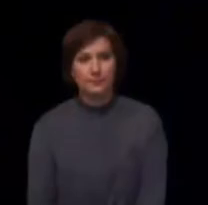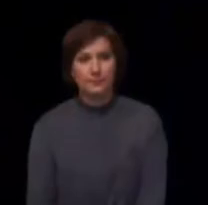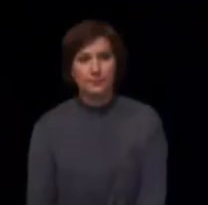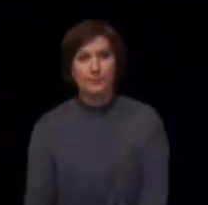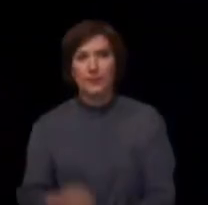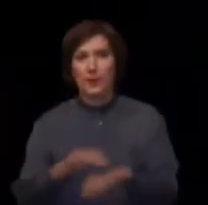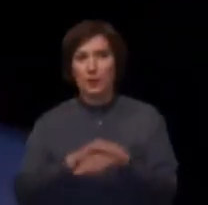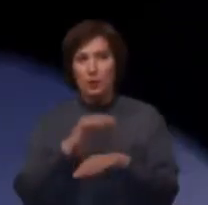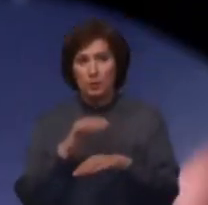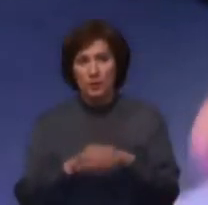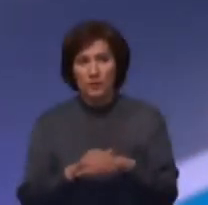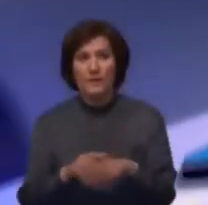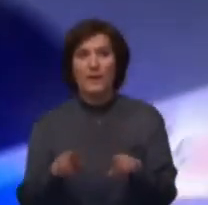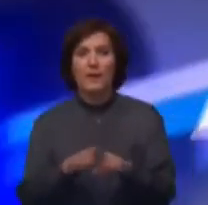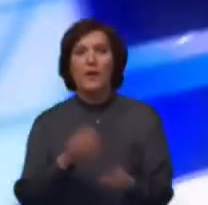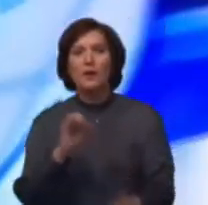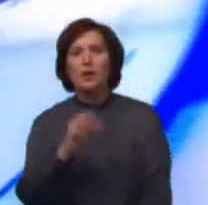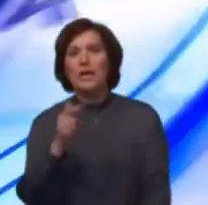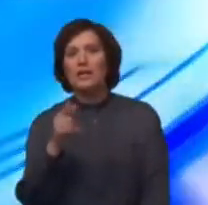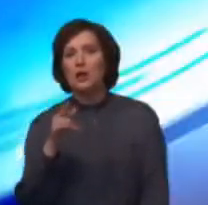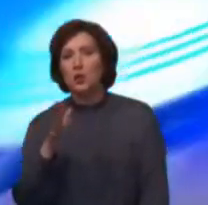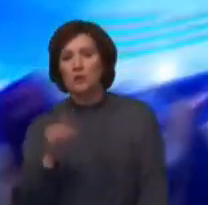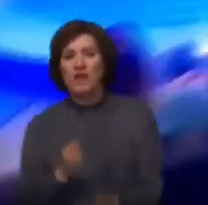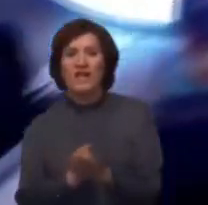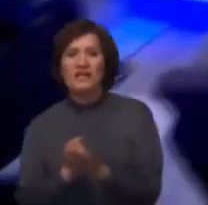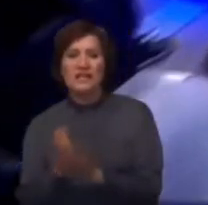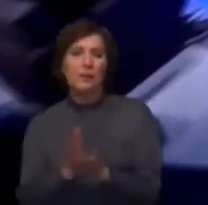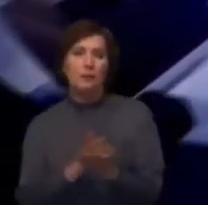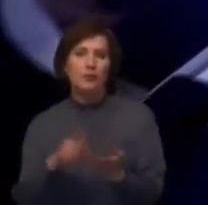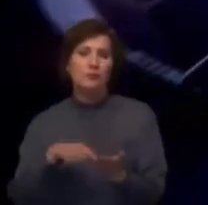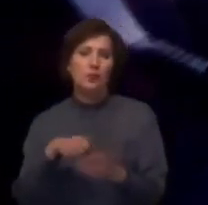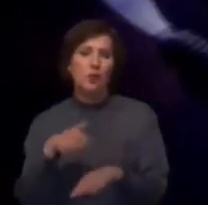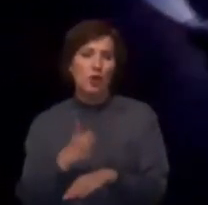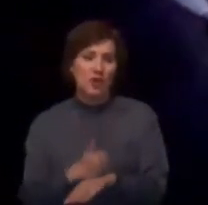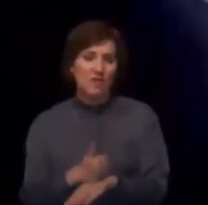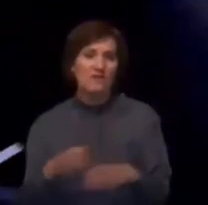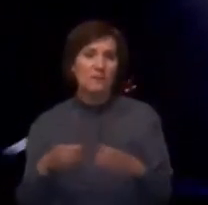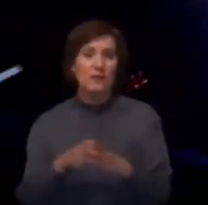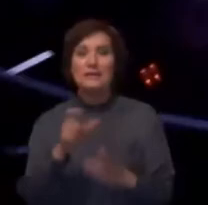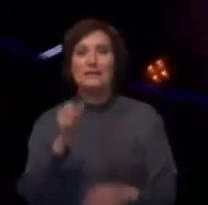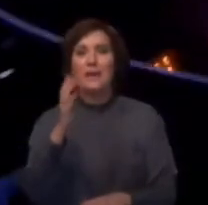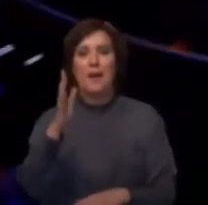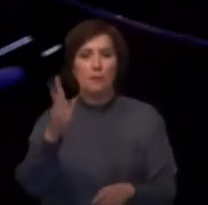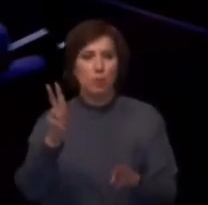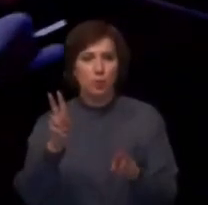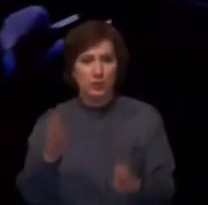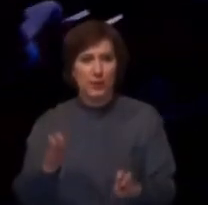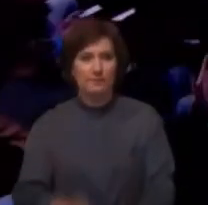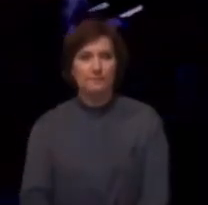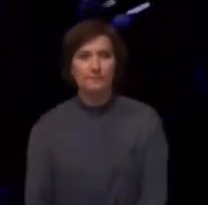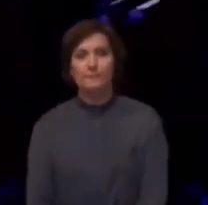Добрий вечір. А також Юрія Гранатурова, кандидата на посаду міського голови від партії «За майбутнє».